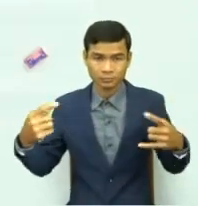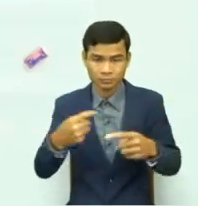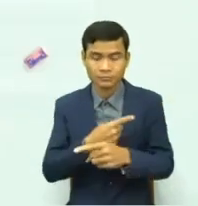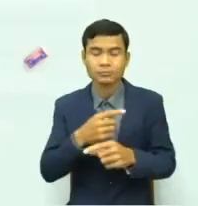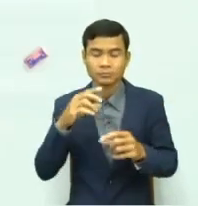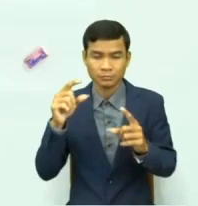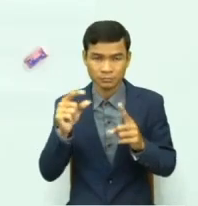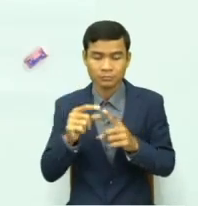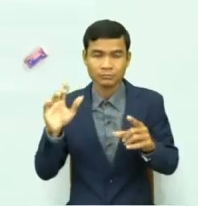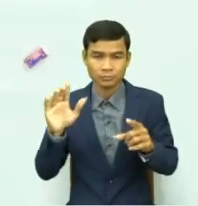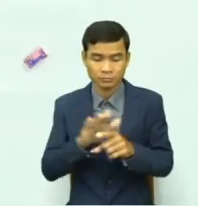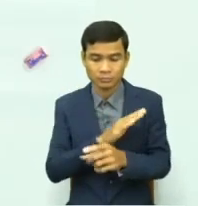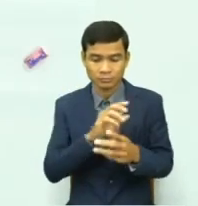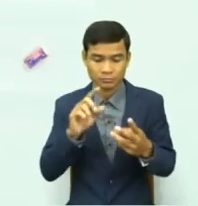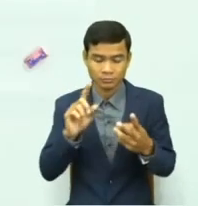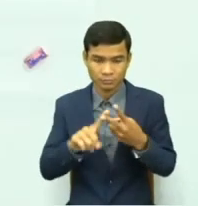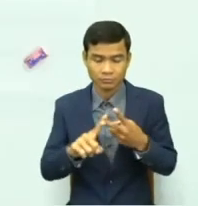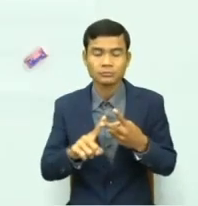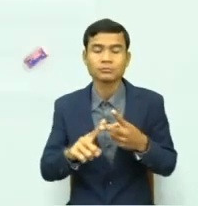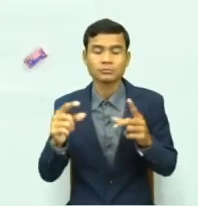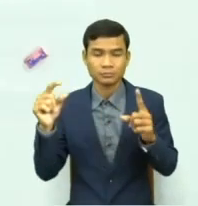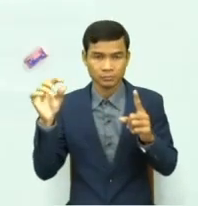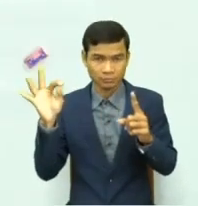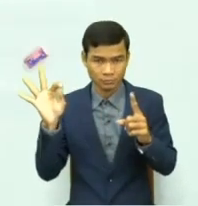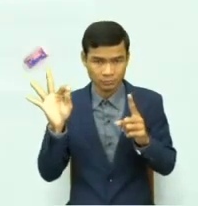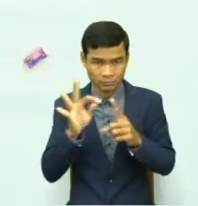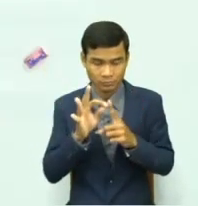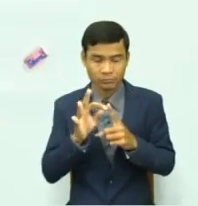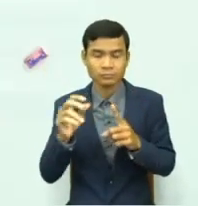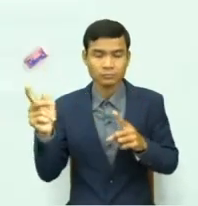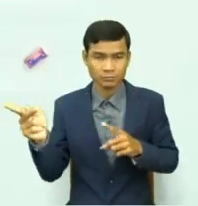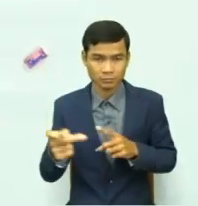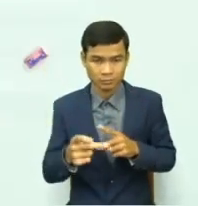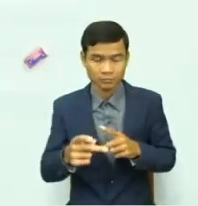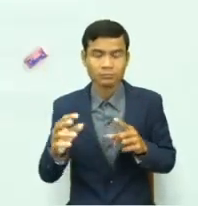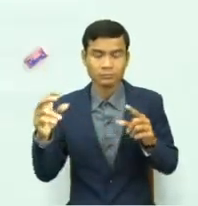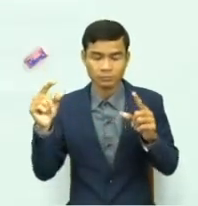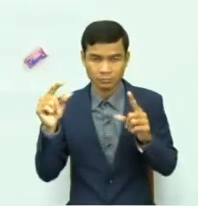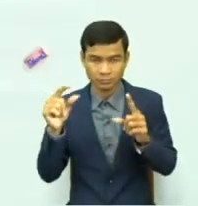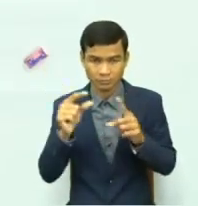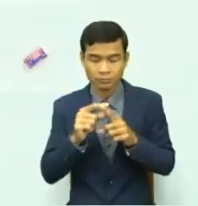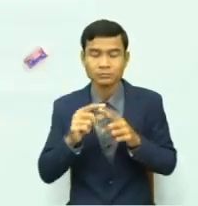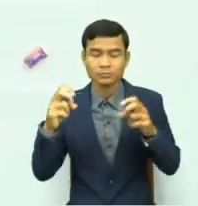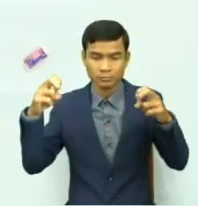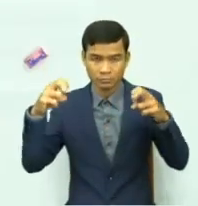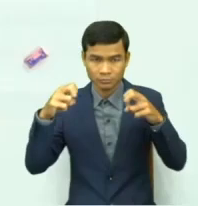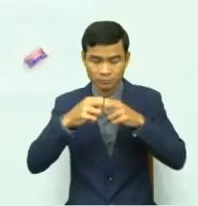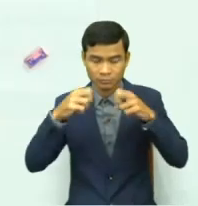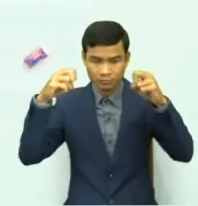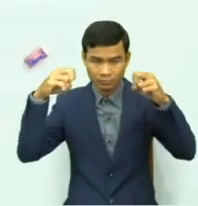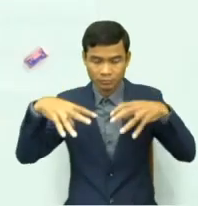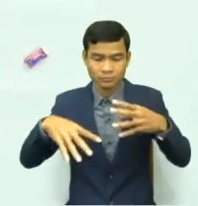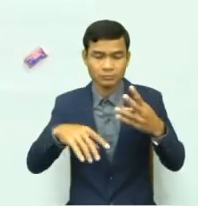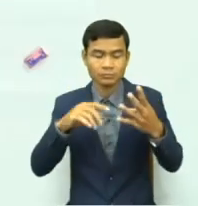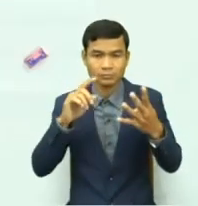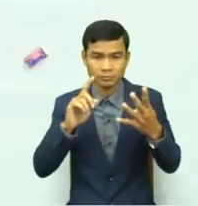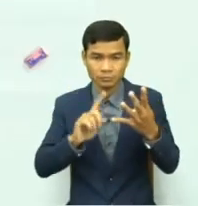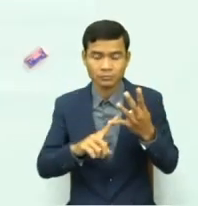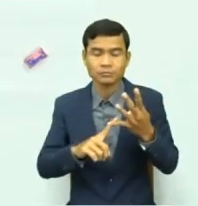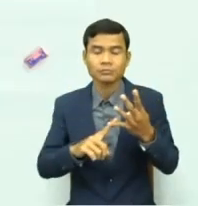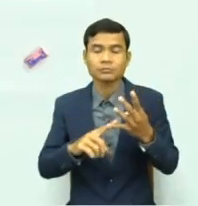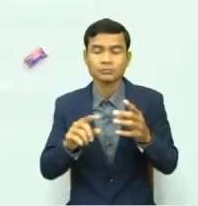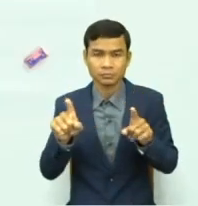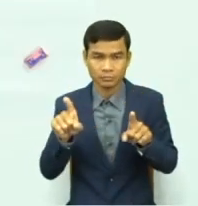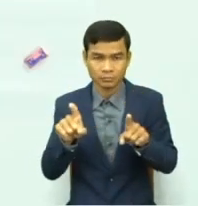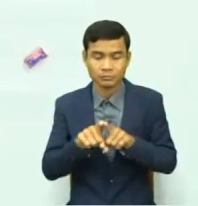Bấy, chó rôk vế và chân ạ sáp nâng phía ạ ký sạ nì. Bốn, chó rôk sạ tứ